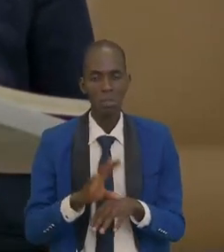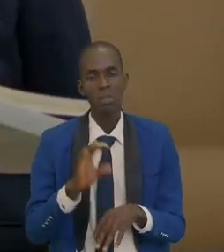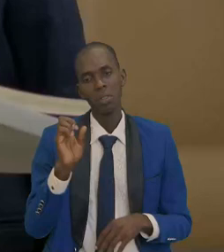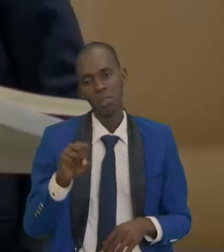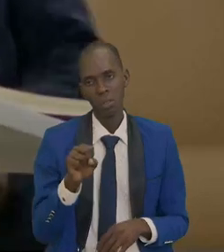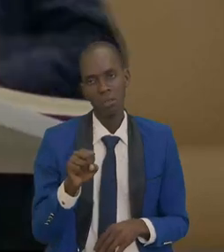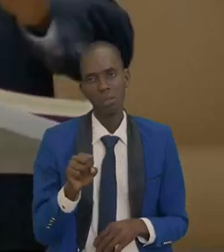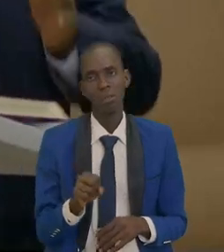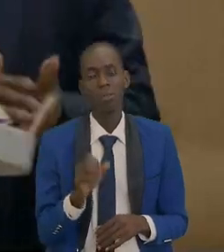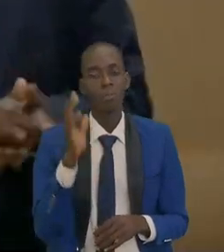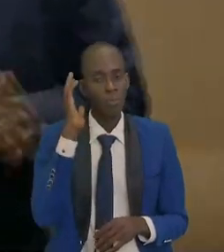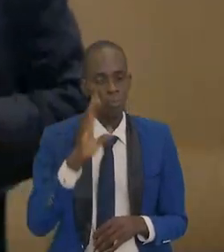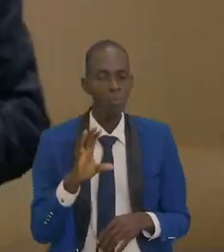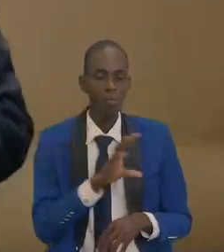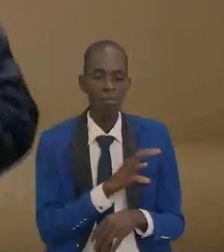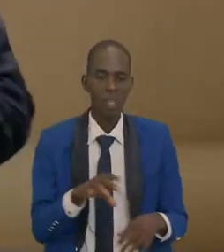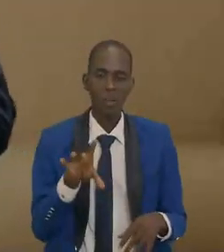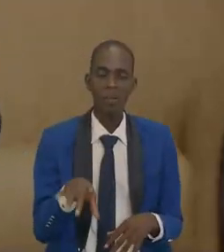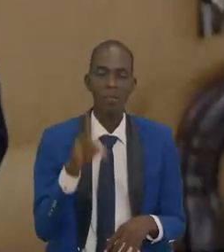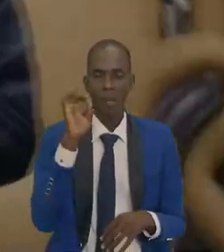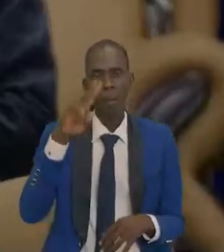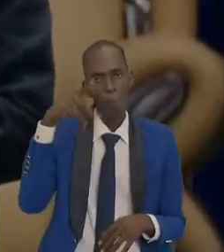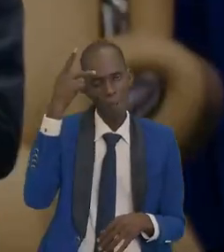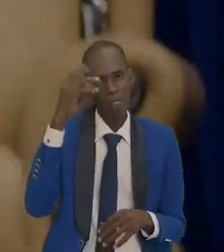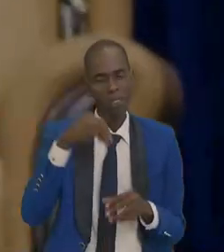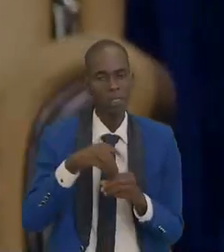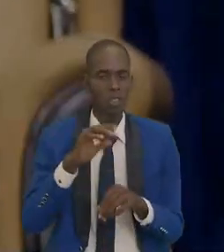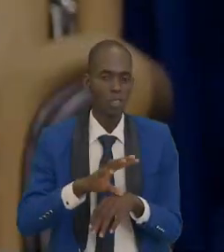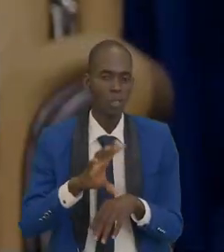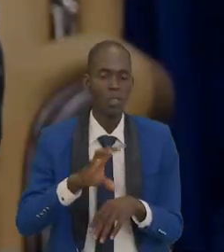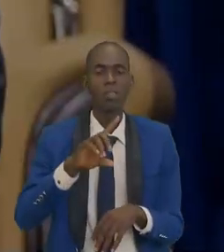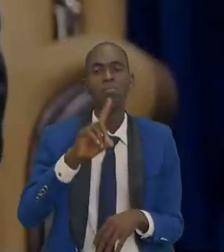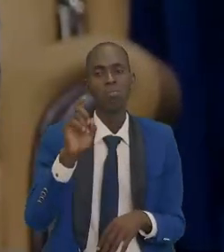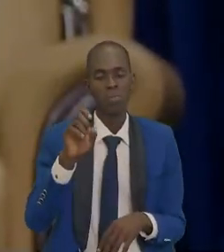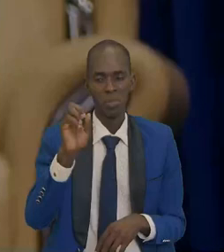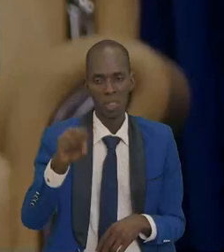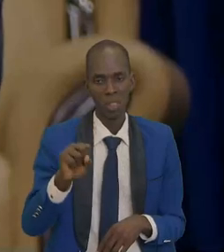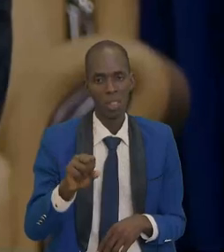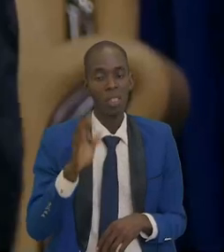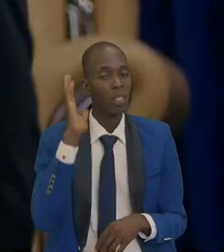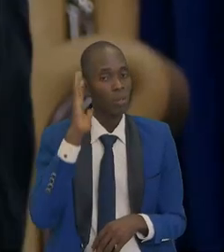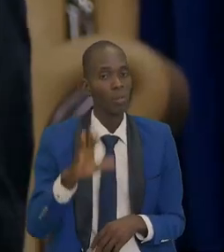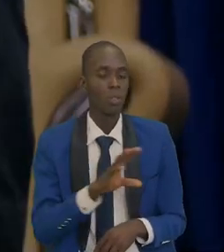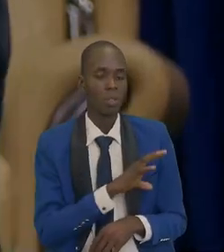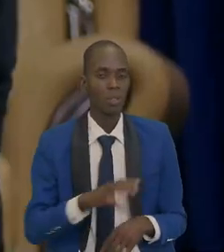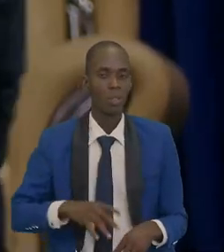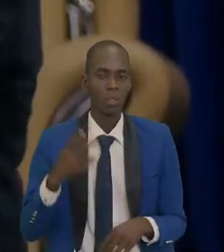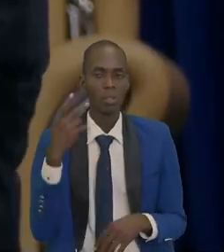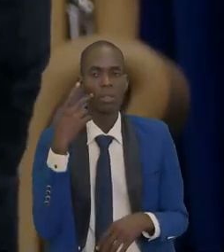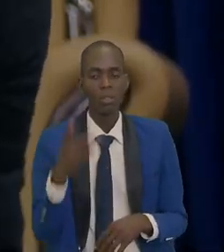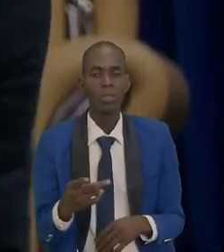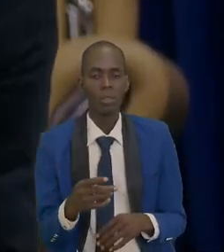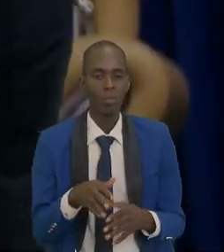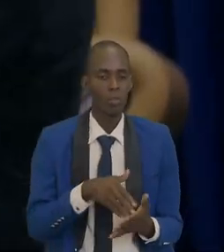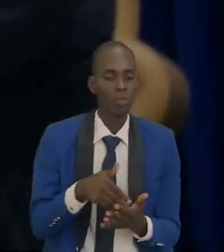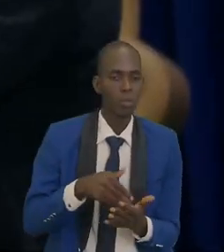Va-t-il trouver de la politique dans l'église? Bien sûr. Va-t-il trouver de la tiédeur dans l'église? Bien sûr.